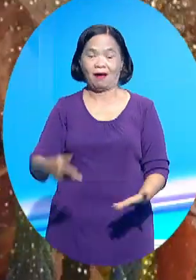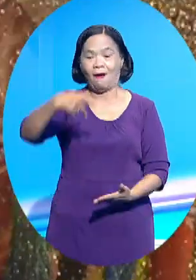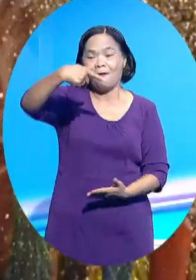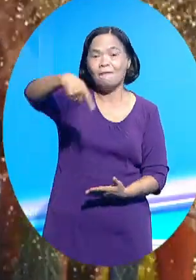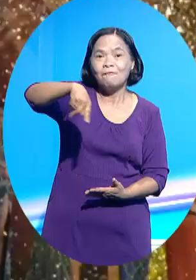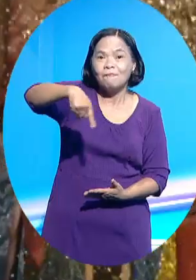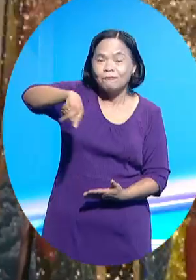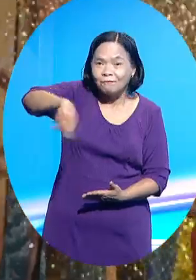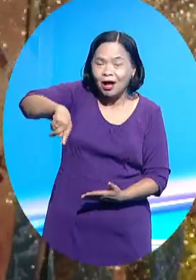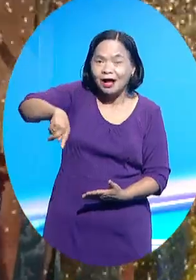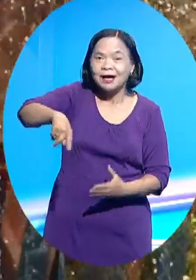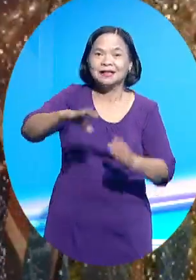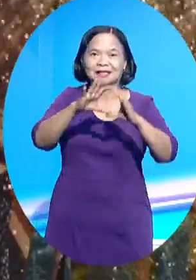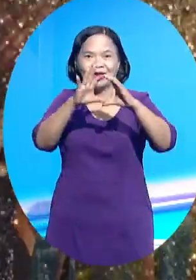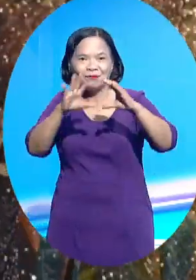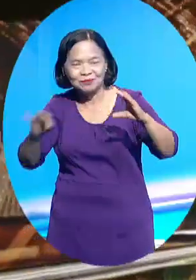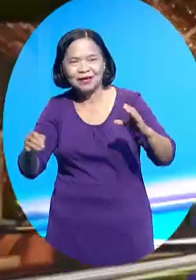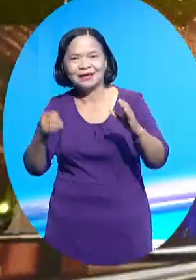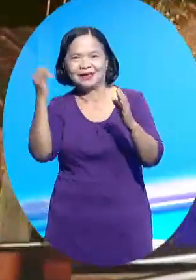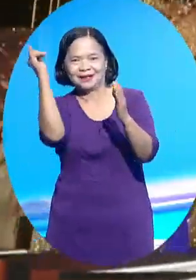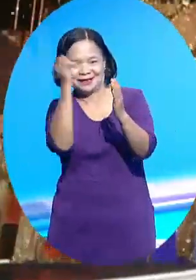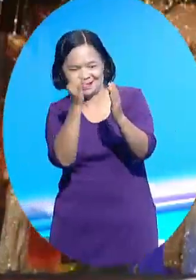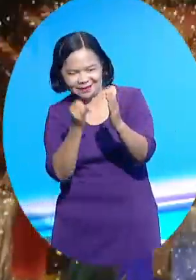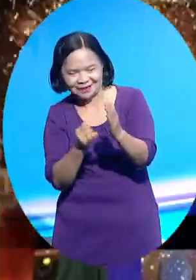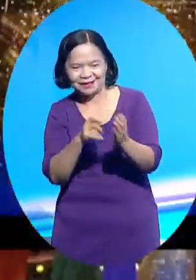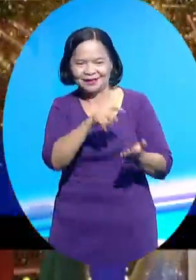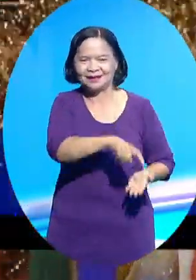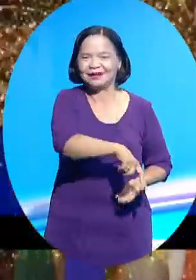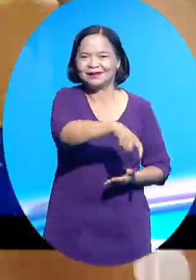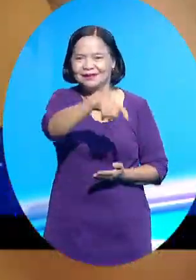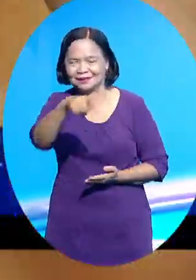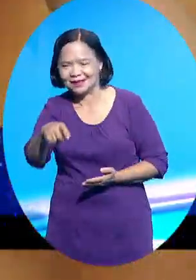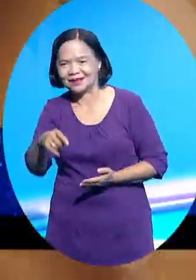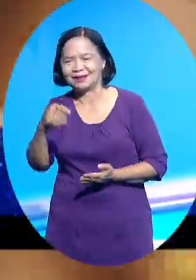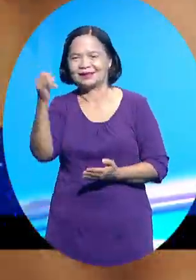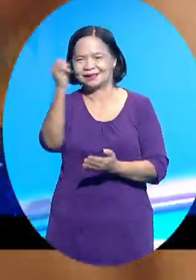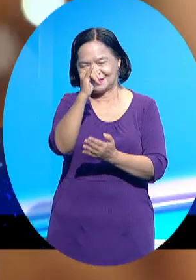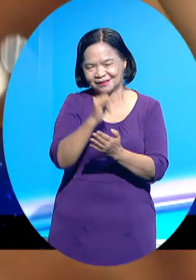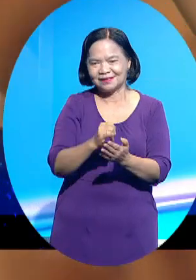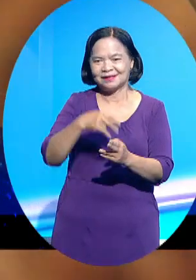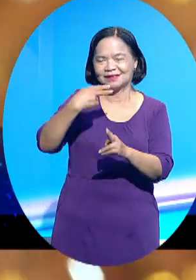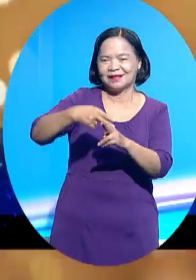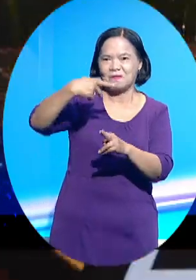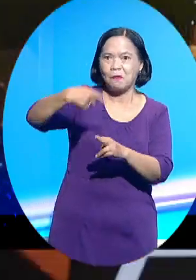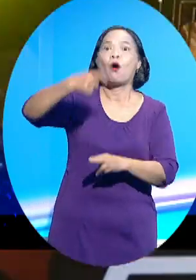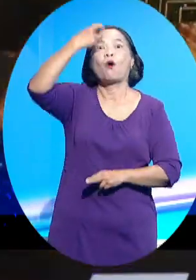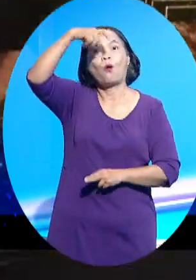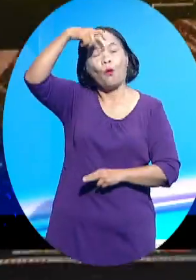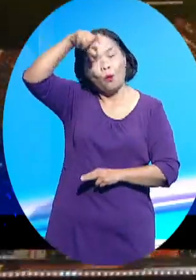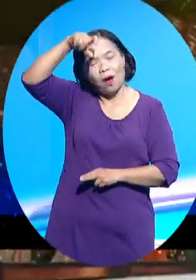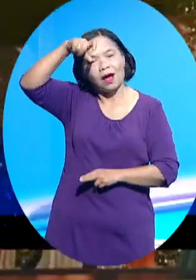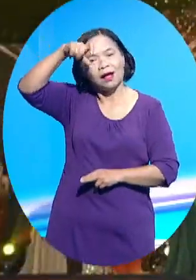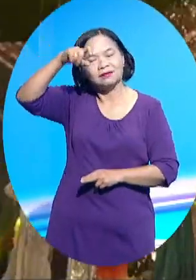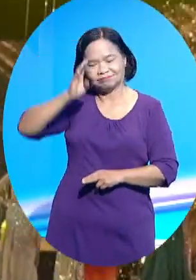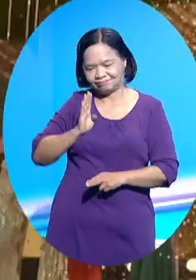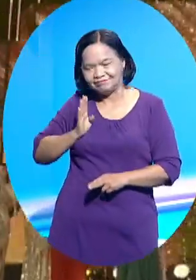một công ty kiến trúc chuyên vẽ thiết kế và thi công công trình không chỉ hoạt động trong lĩnh vực kiến trúc Lê Hoàng Phương còn là cái tên quen thuộc trên các